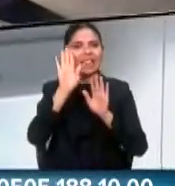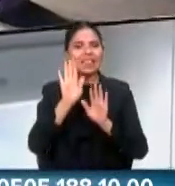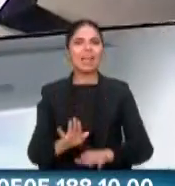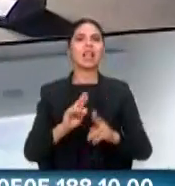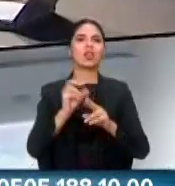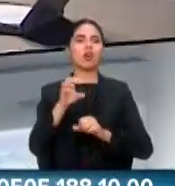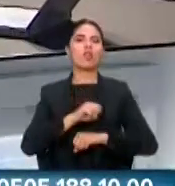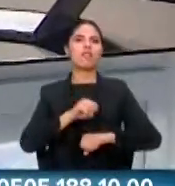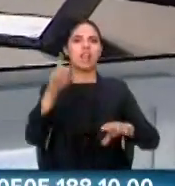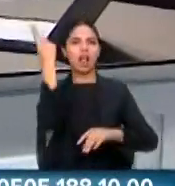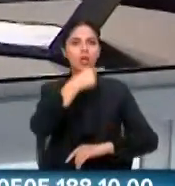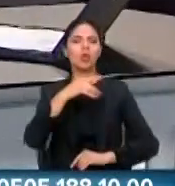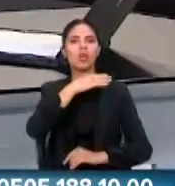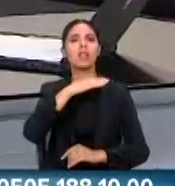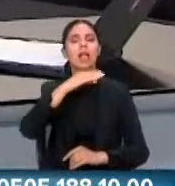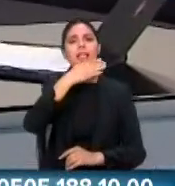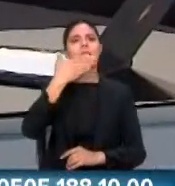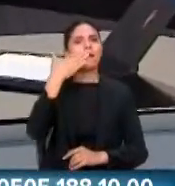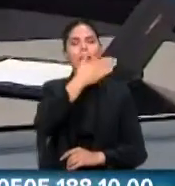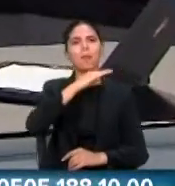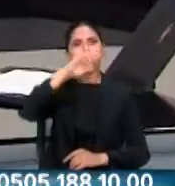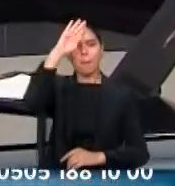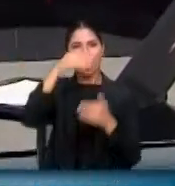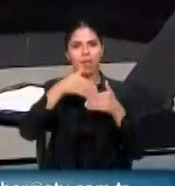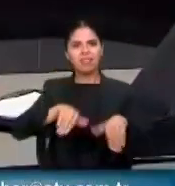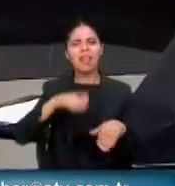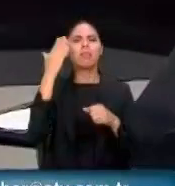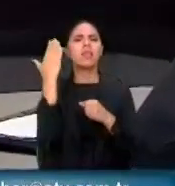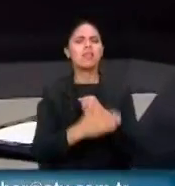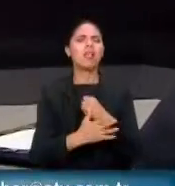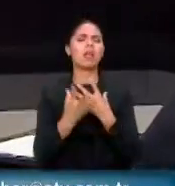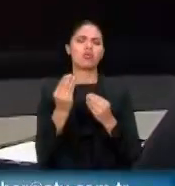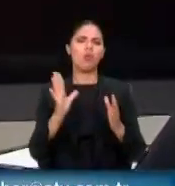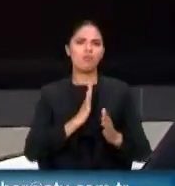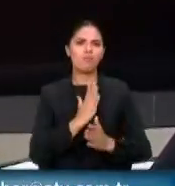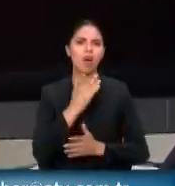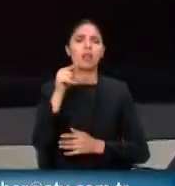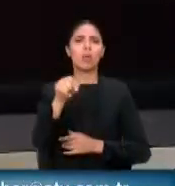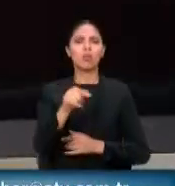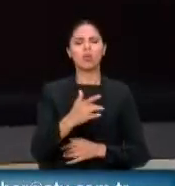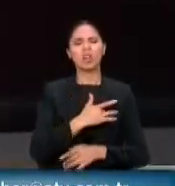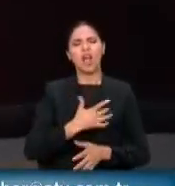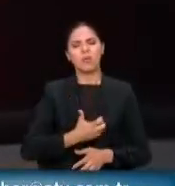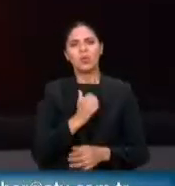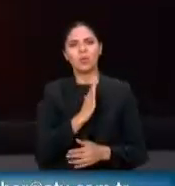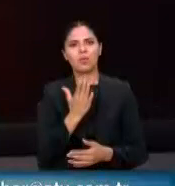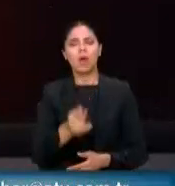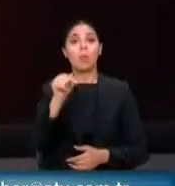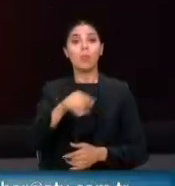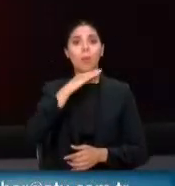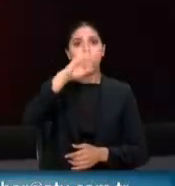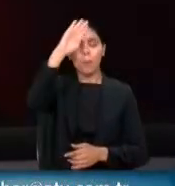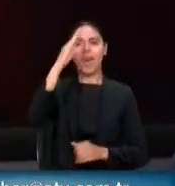kaldı. Koronavirüs salgını nedeniyle Ramazan Bayramı'nı tedbirler, kısıtlamalar altında geçirmiştik ve içimizde buruktu.